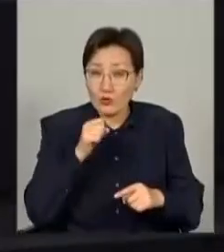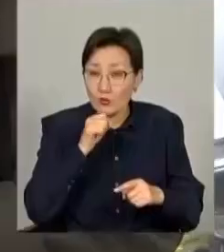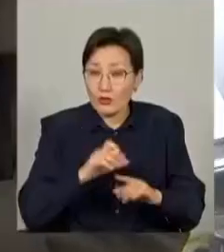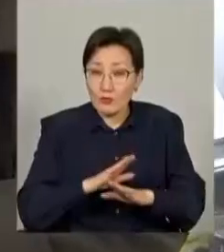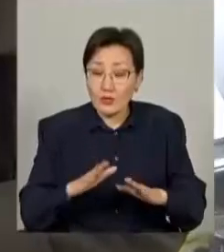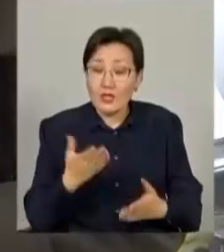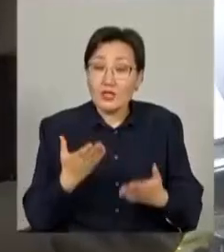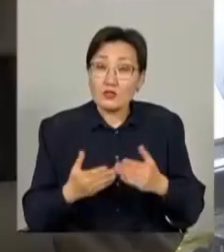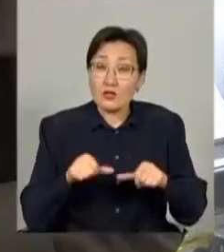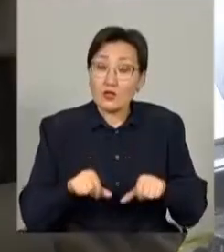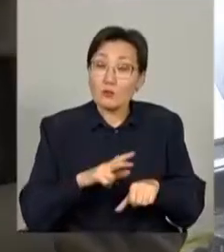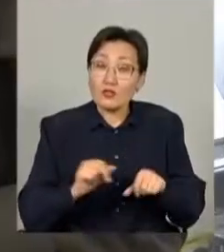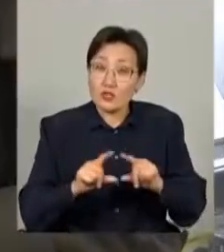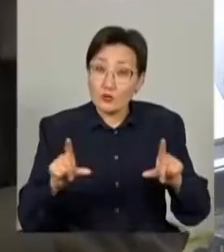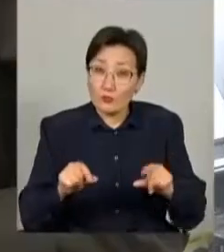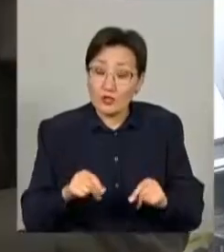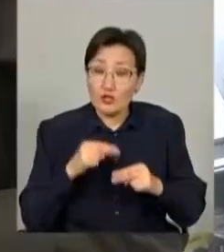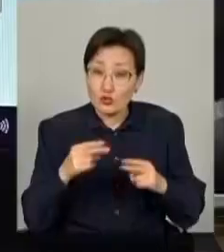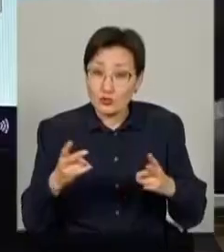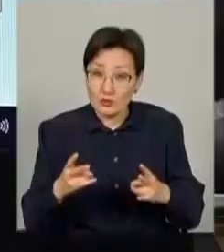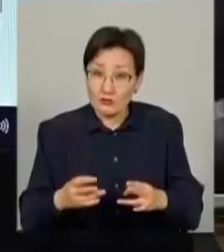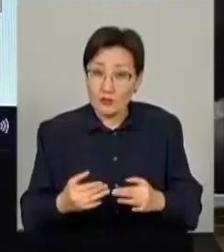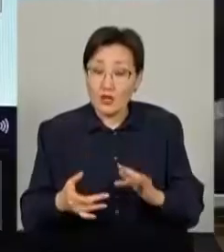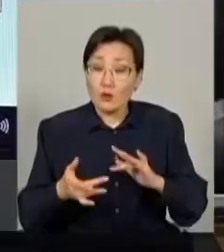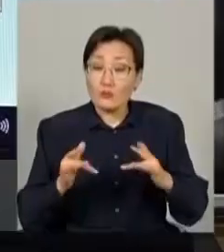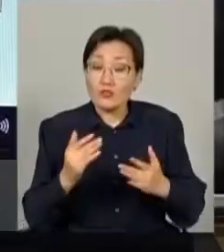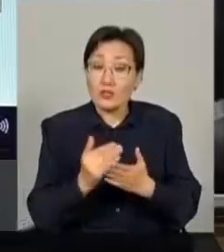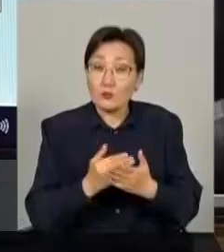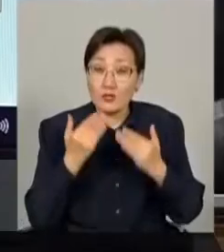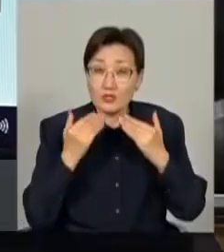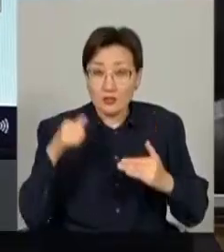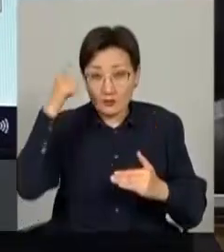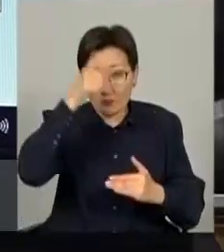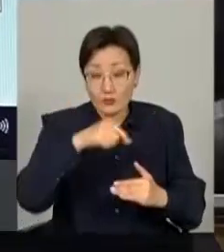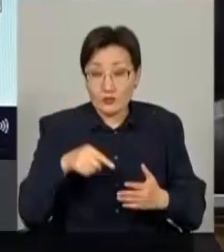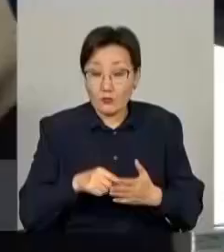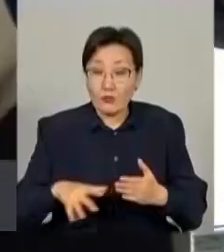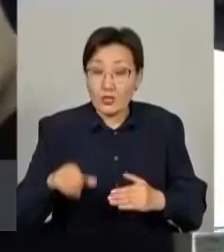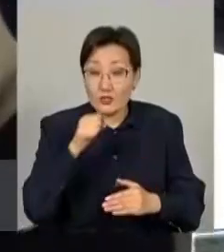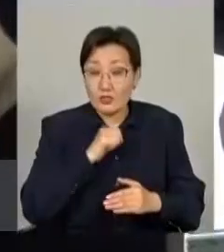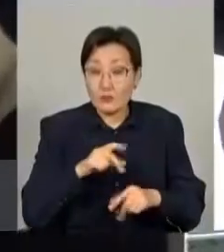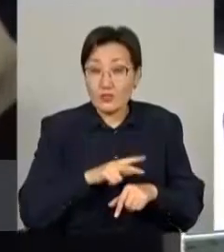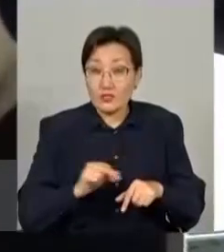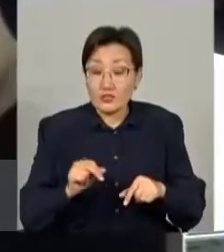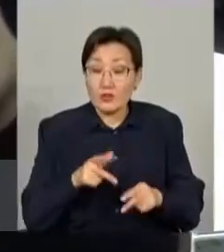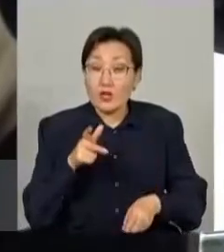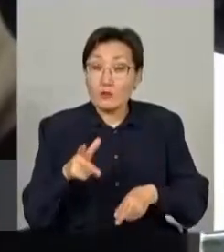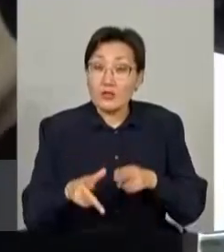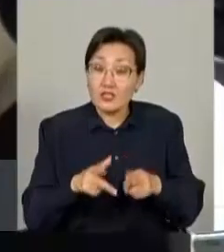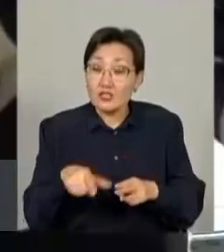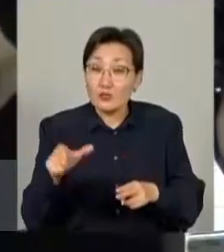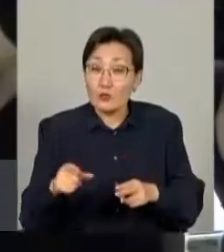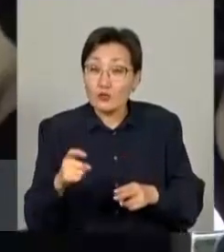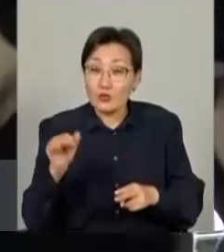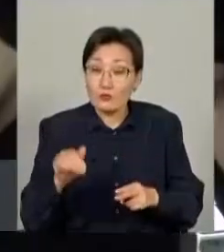құқық қорғау органдарына жүгіну керек. Сайтқа соңғы жылдары қала аумағында қолды болып, полицияға арызданғандардың